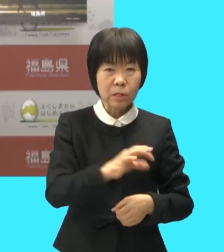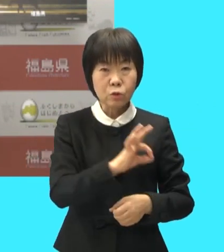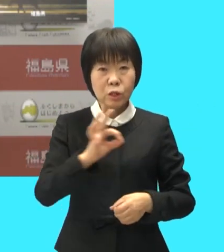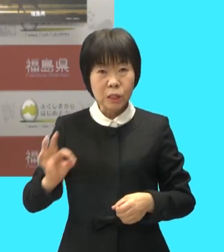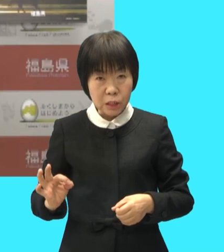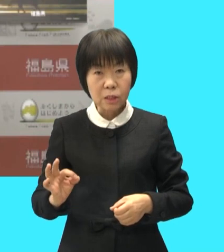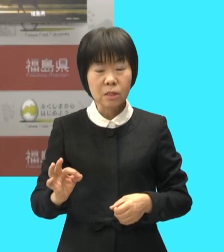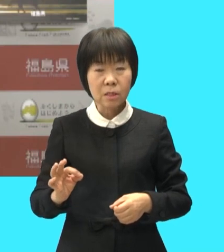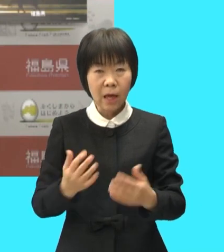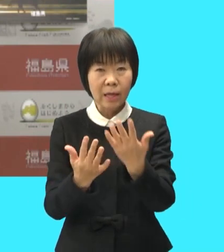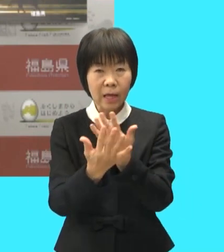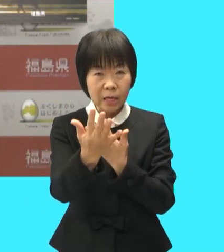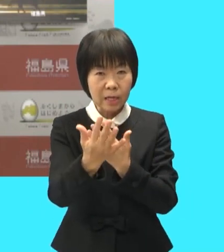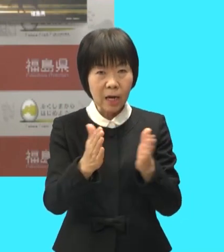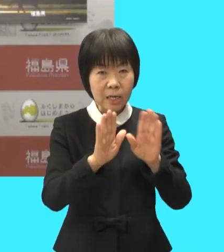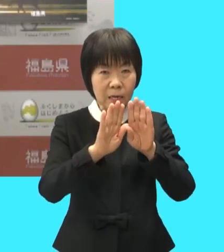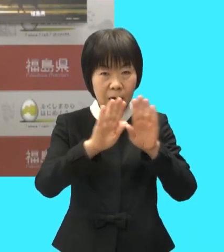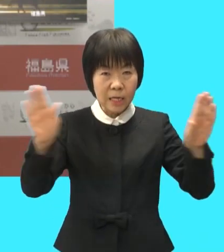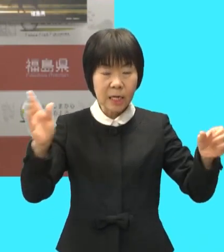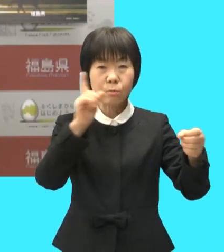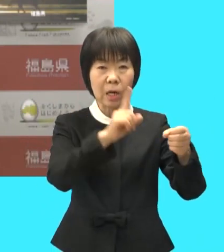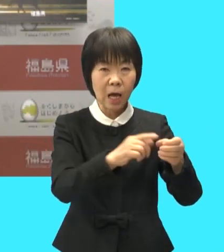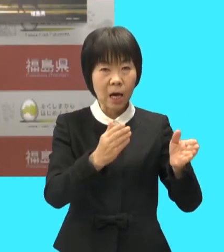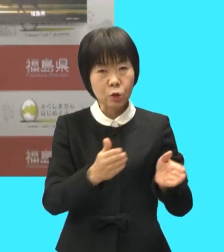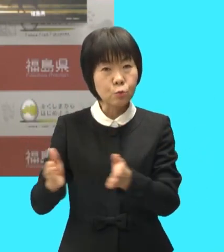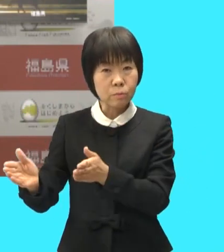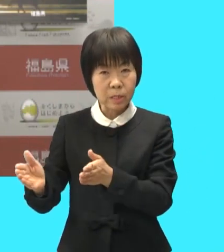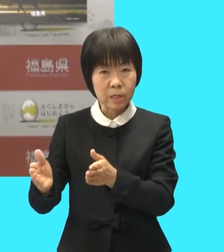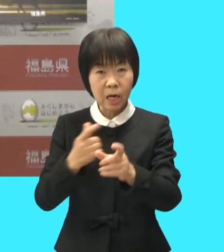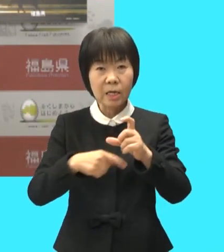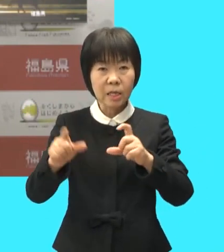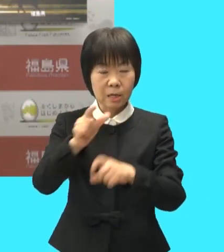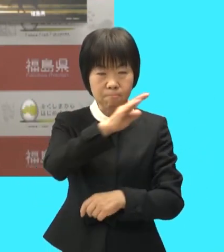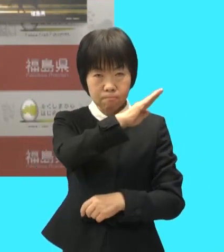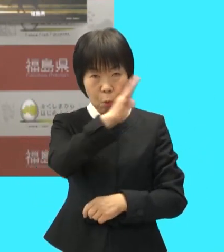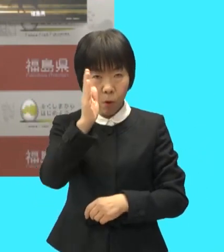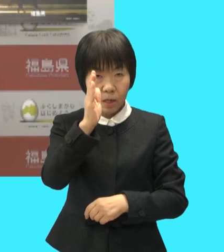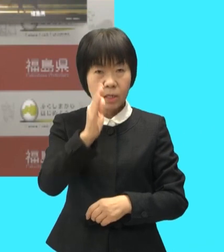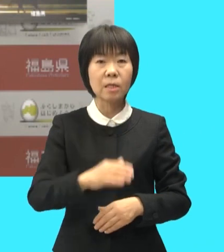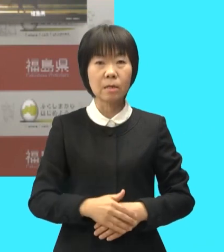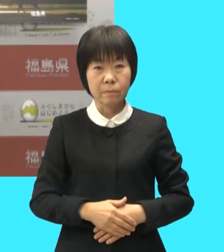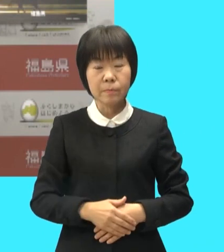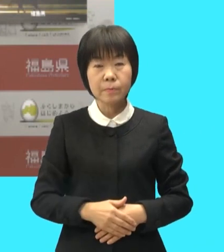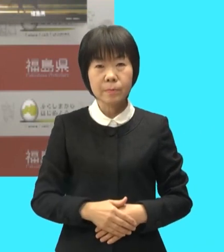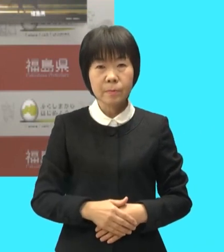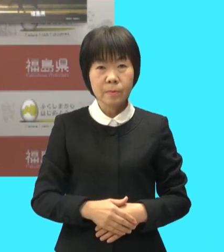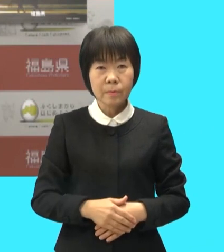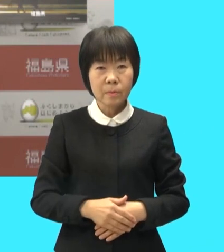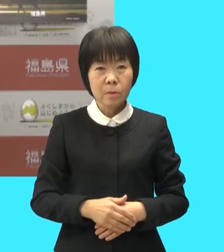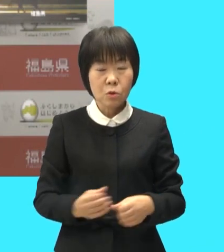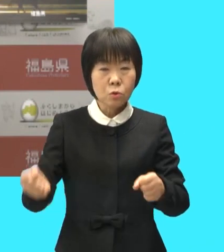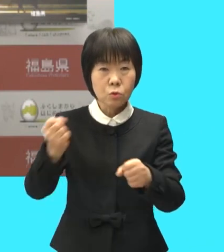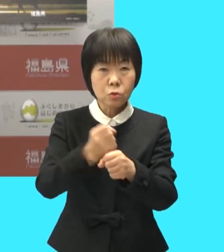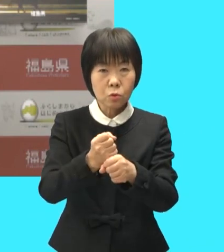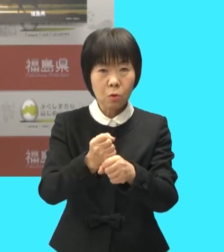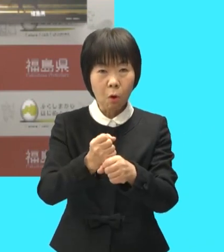切り、大会開催に向けた準備がさらに本格化してまいります。復興